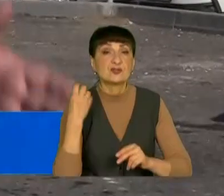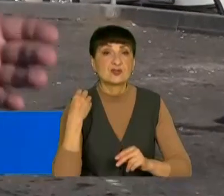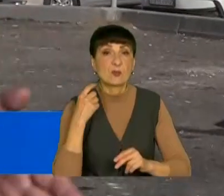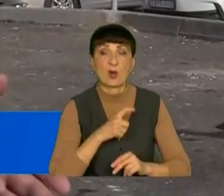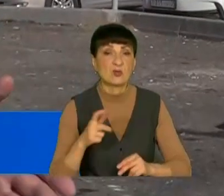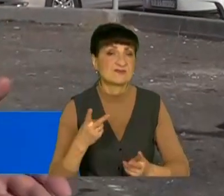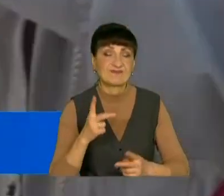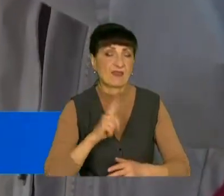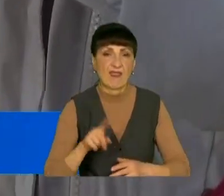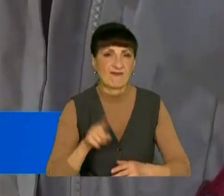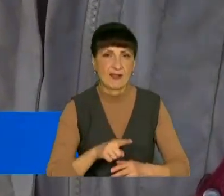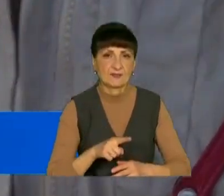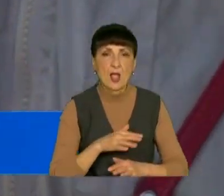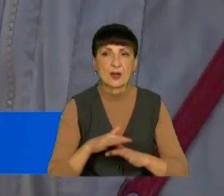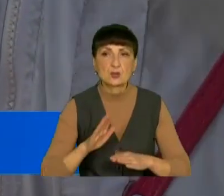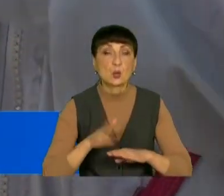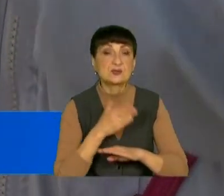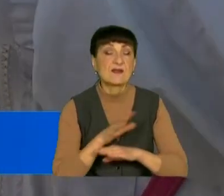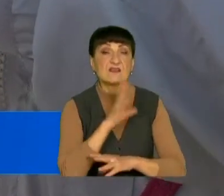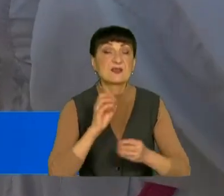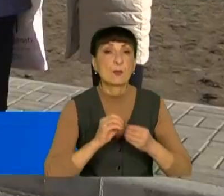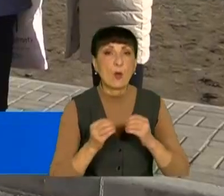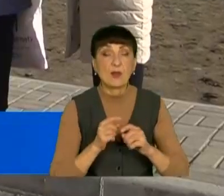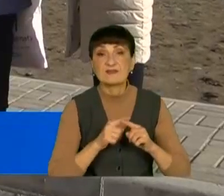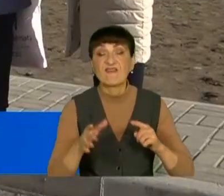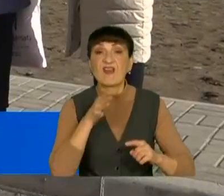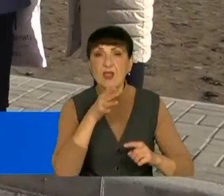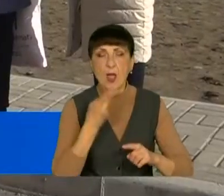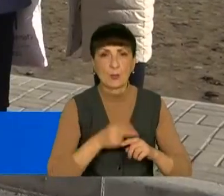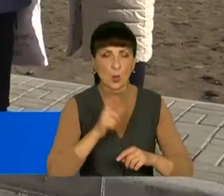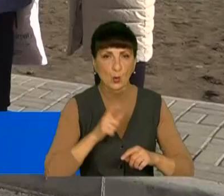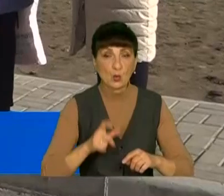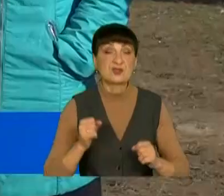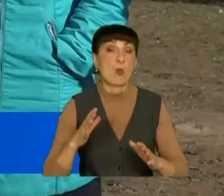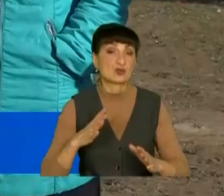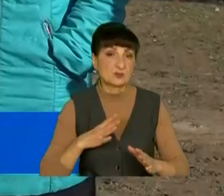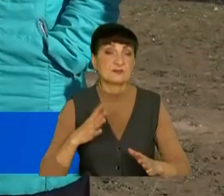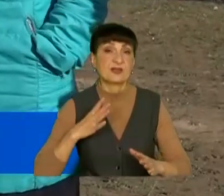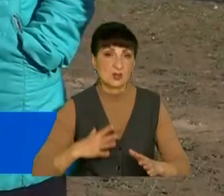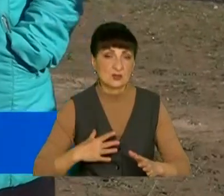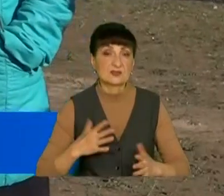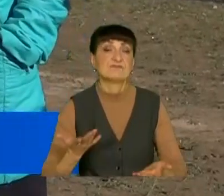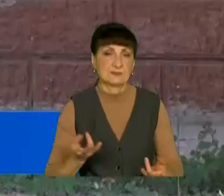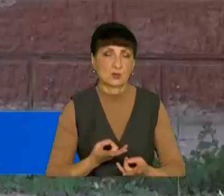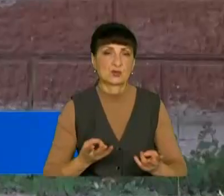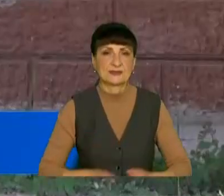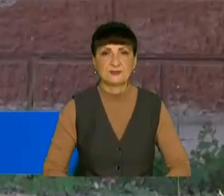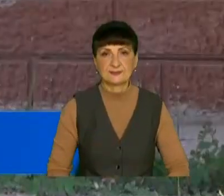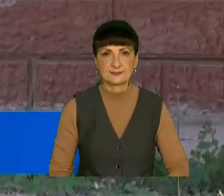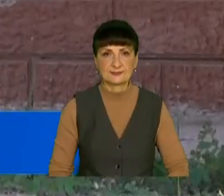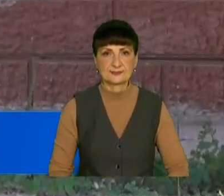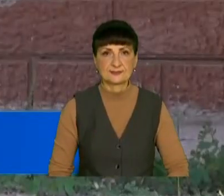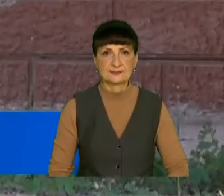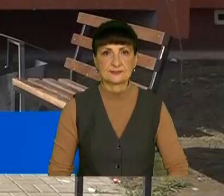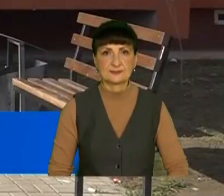восприняли скептически. Процесс устранения всех недоработок займет время, поэтому жителям, по всей видимости, придется набраться терпения. Аделя